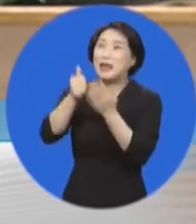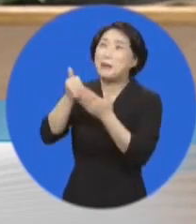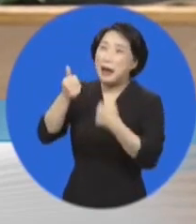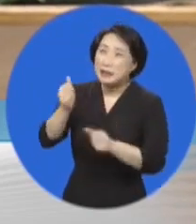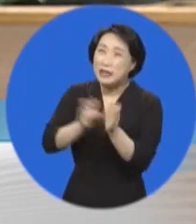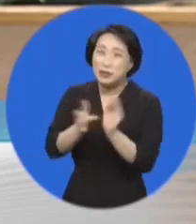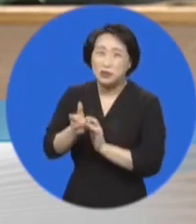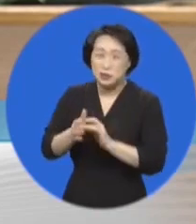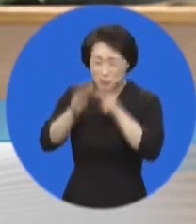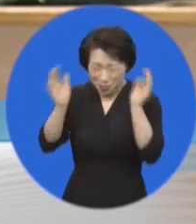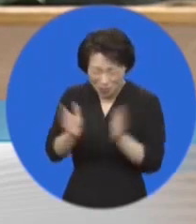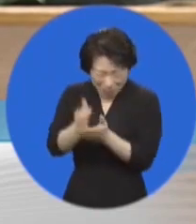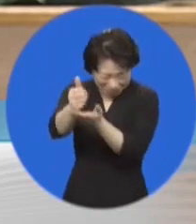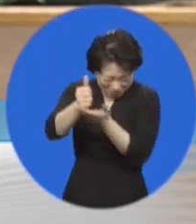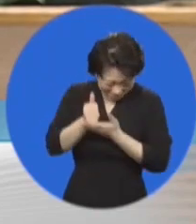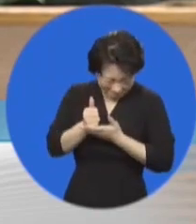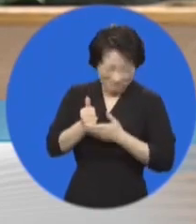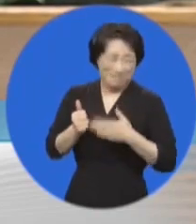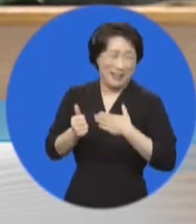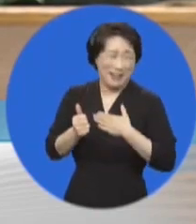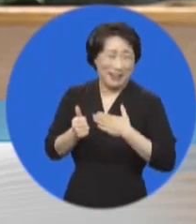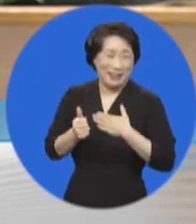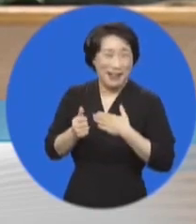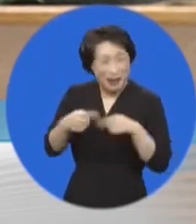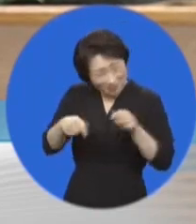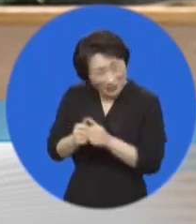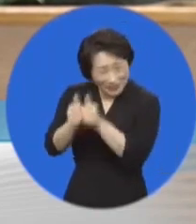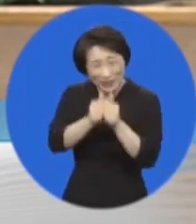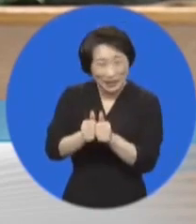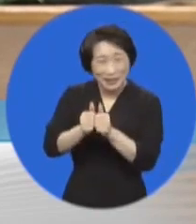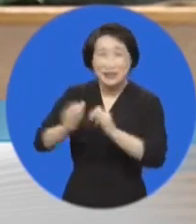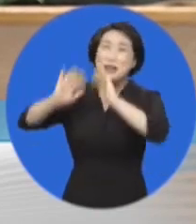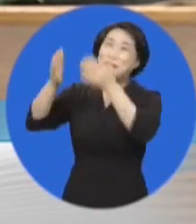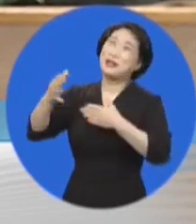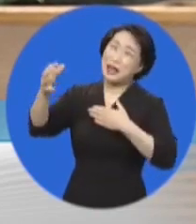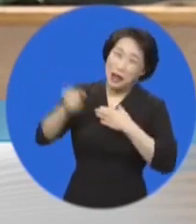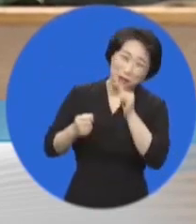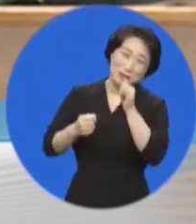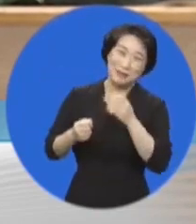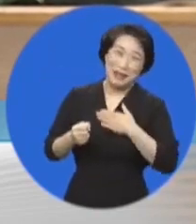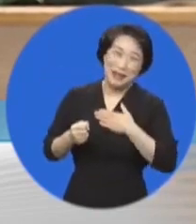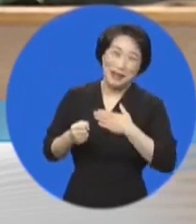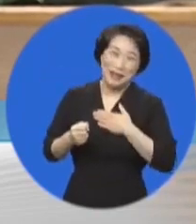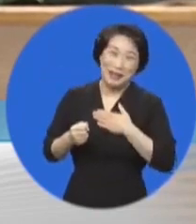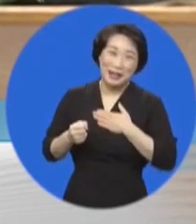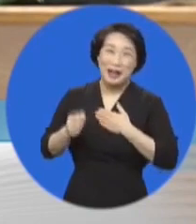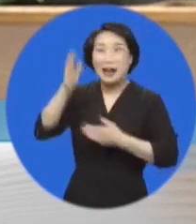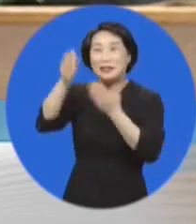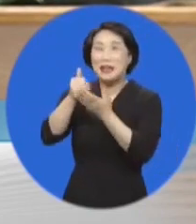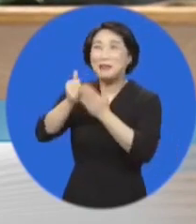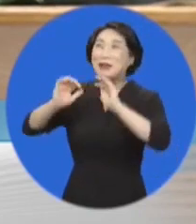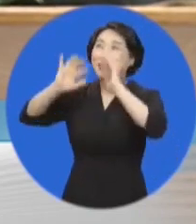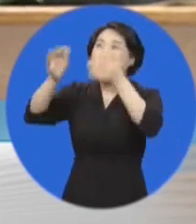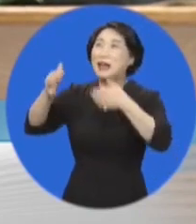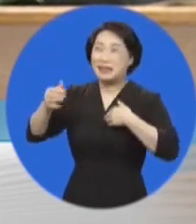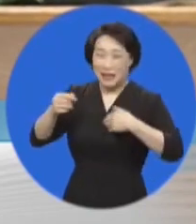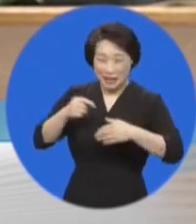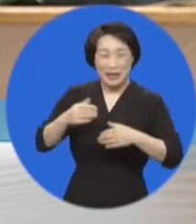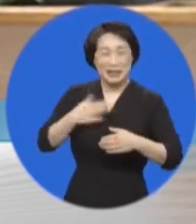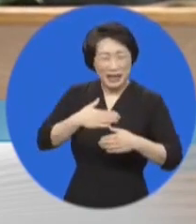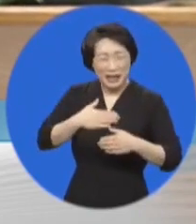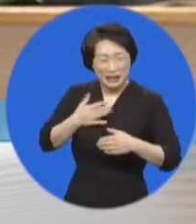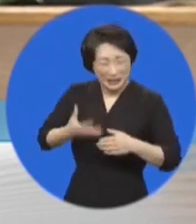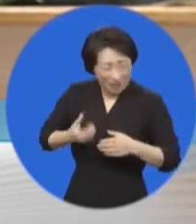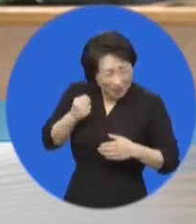하나님의 아들을 다 내 안에 모셨어요. 천국도 모셨어요. 하나님의 나라가